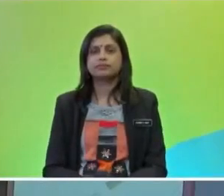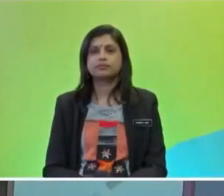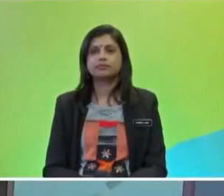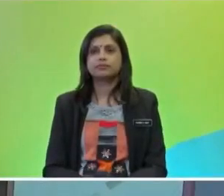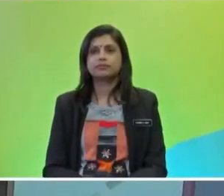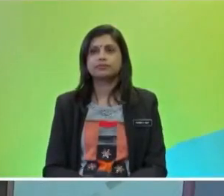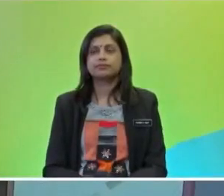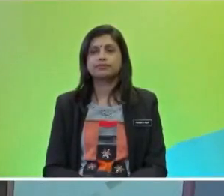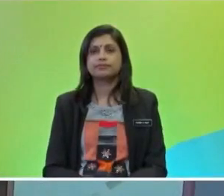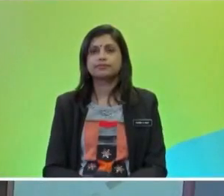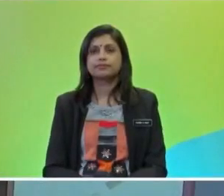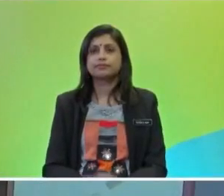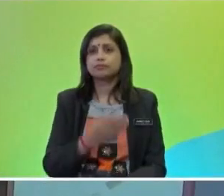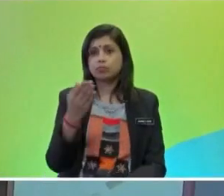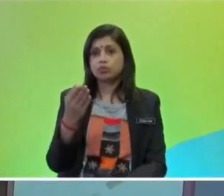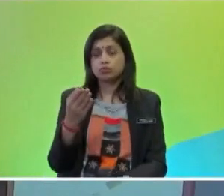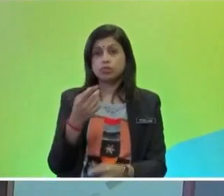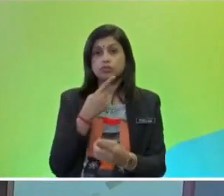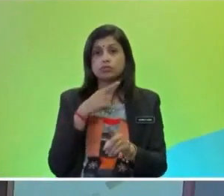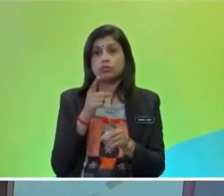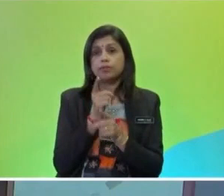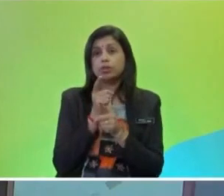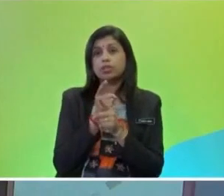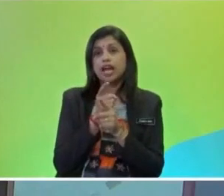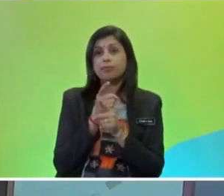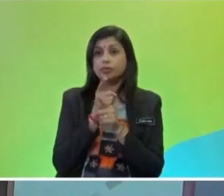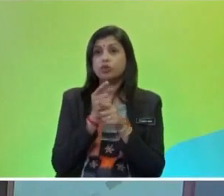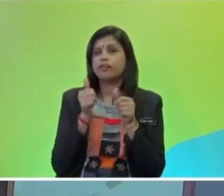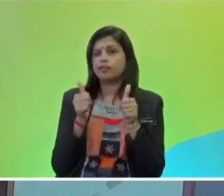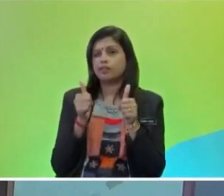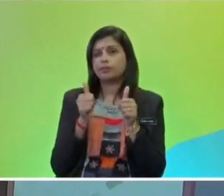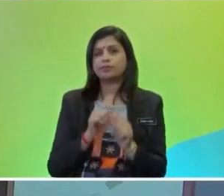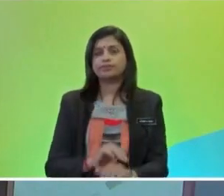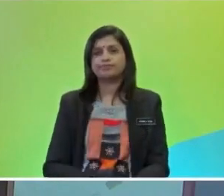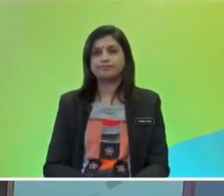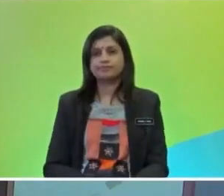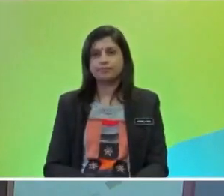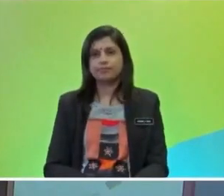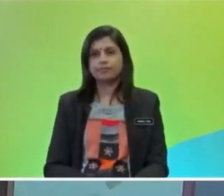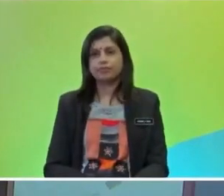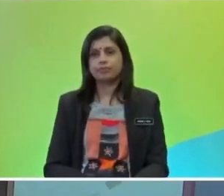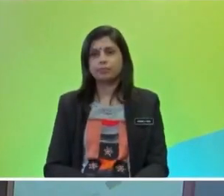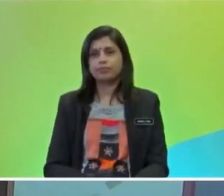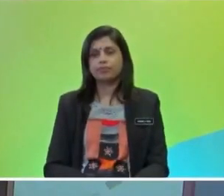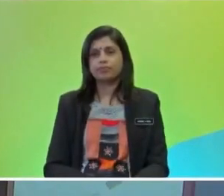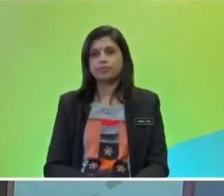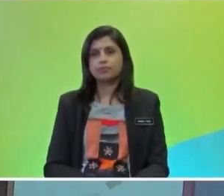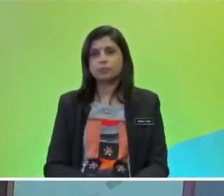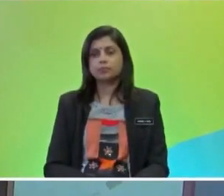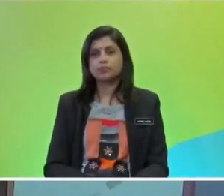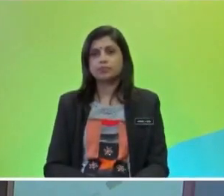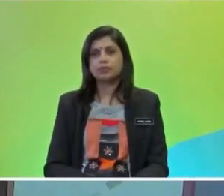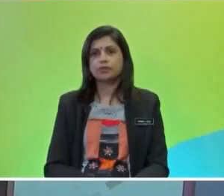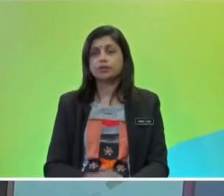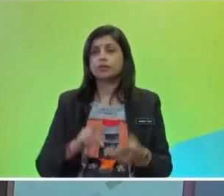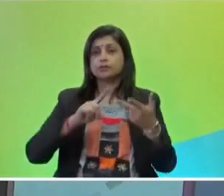Okey, murid-murid di rumah macam mana? Dapat jawab soalan-soalannya? Okey, cikgu rasa murid-murid di rumah pun dapat jawab, dapat bersama dengan kami. Soalan